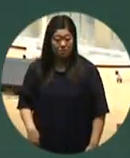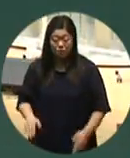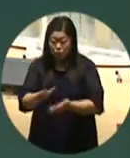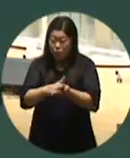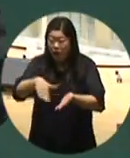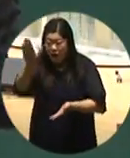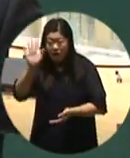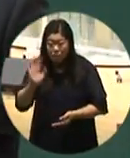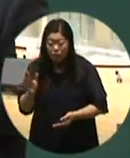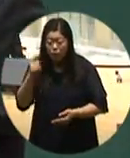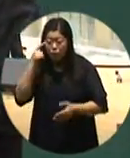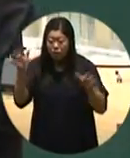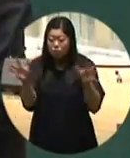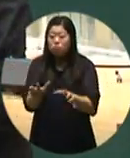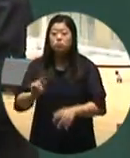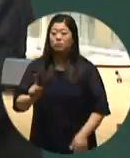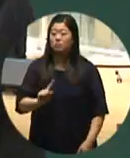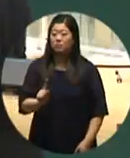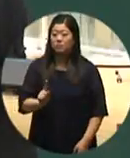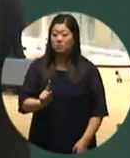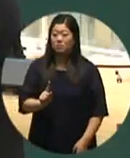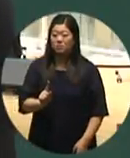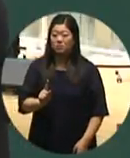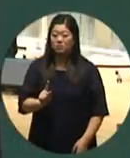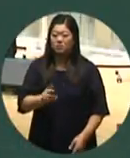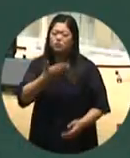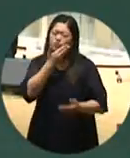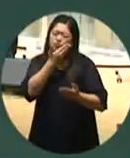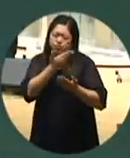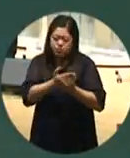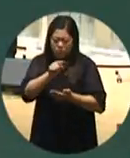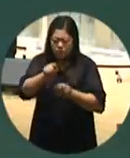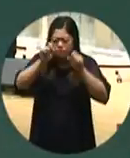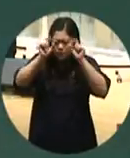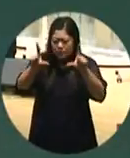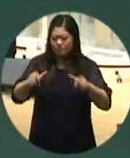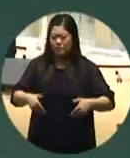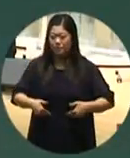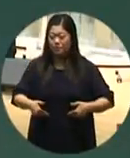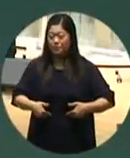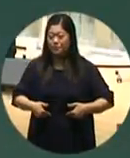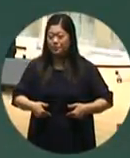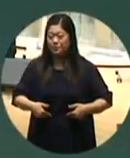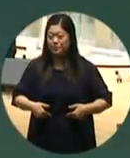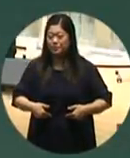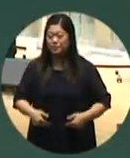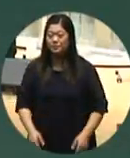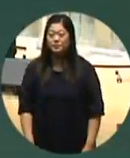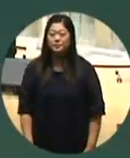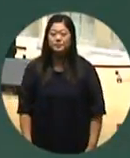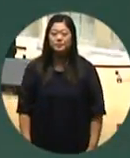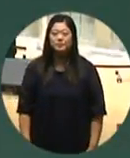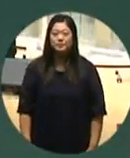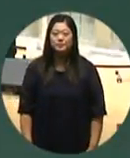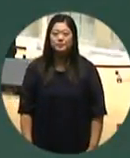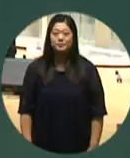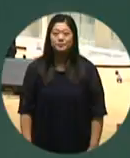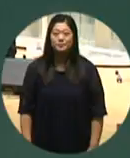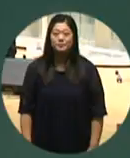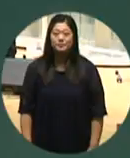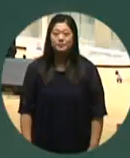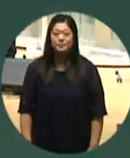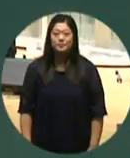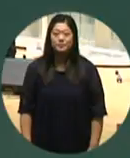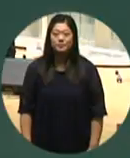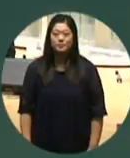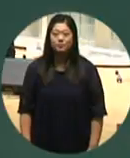gather together like this. It's not because we have extra time. We have to come together for evangelism. 그래서 뭐 우리가 그 축복으로 계획 교단도